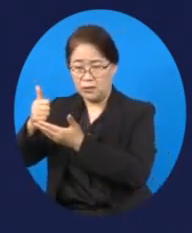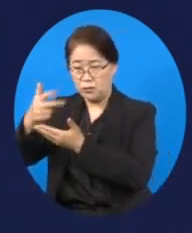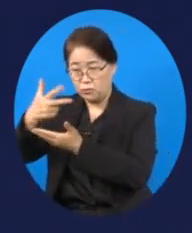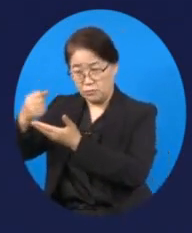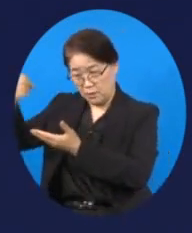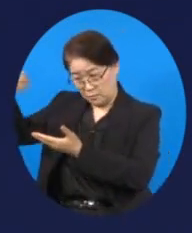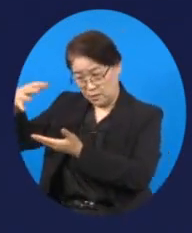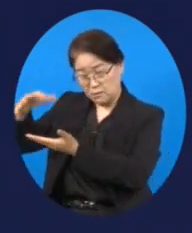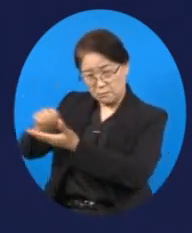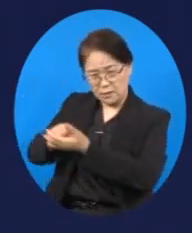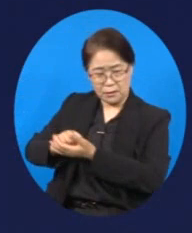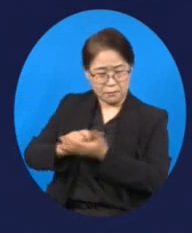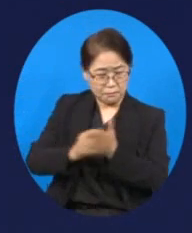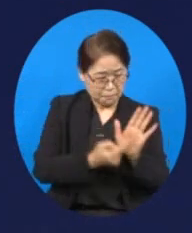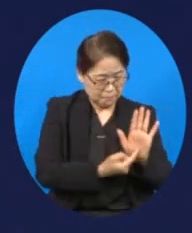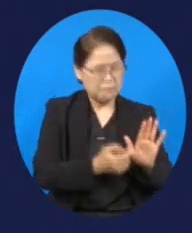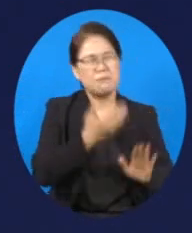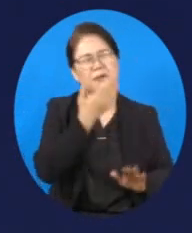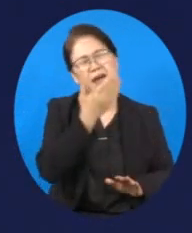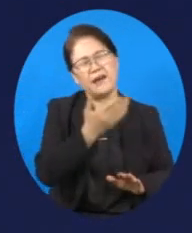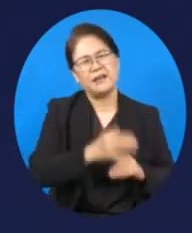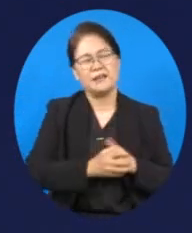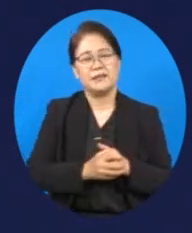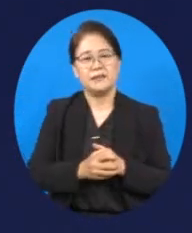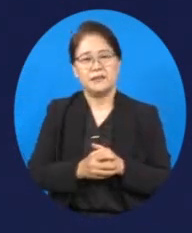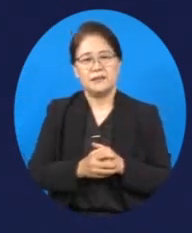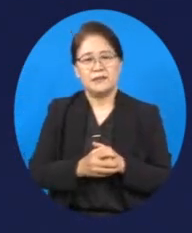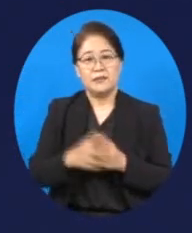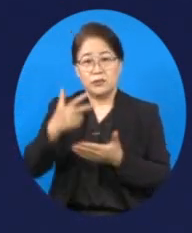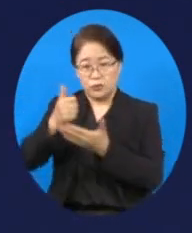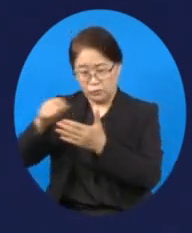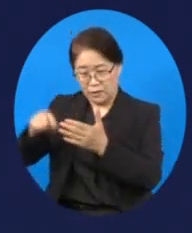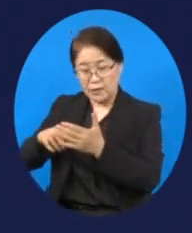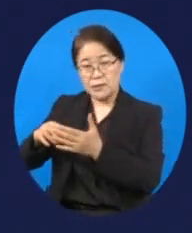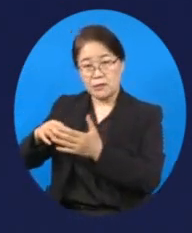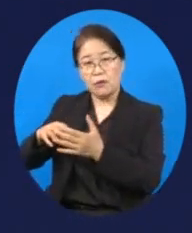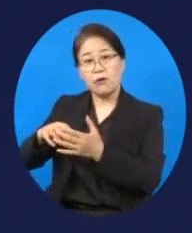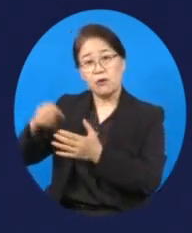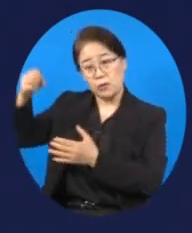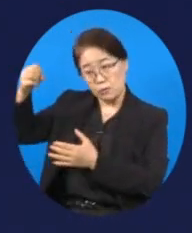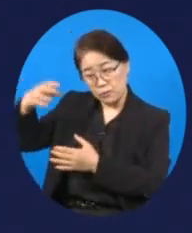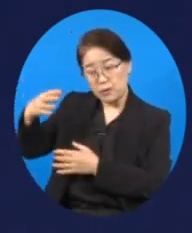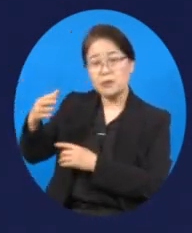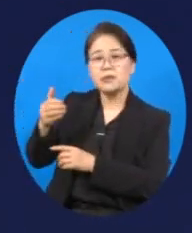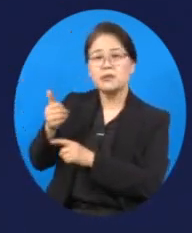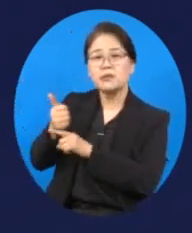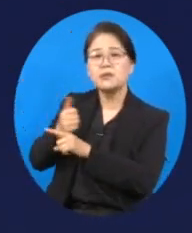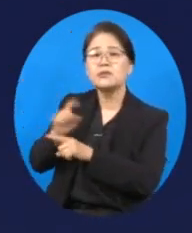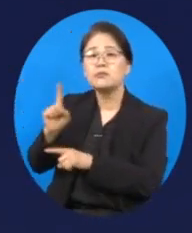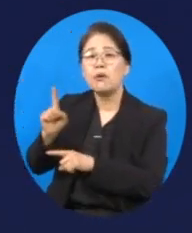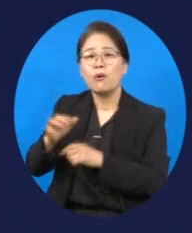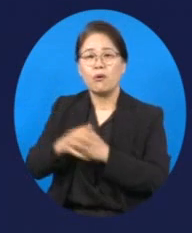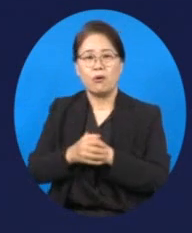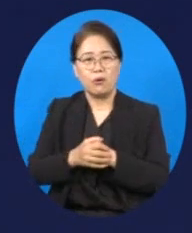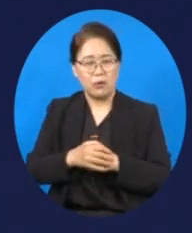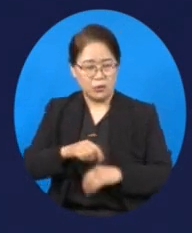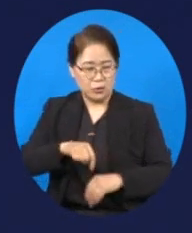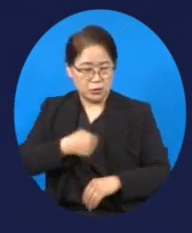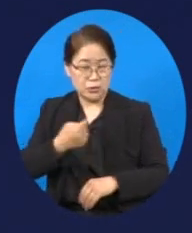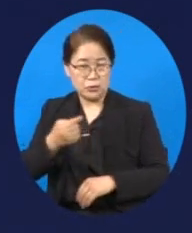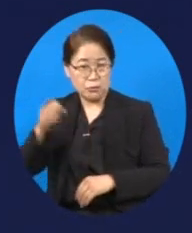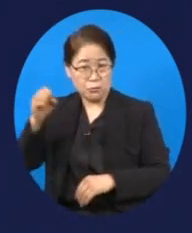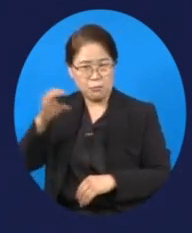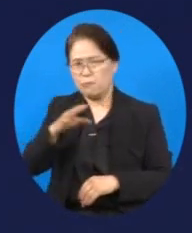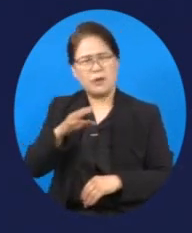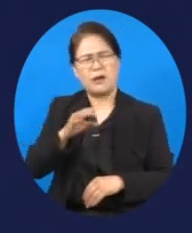말이에요 그러므로 여러분 주 안에서 빛이라고 하는이 말은요 우리 스스로 빛을